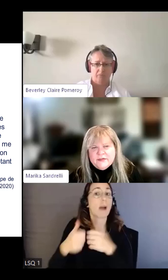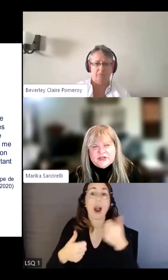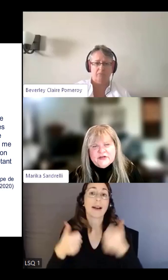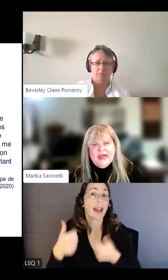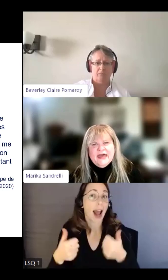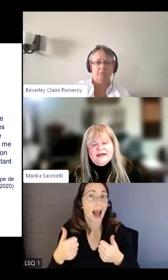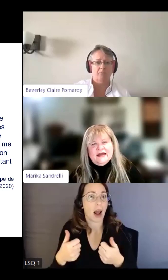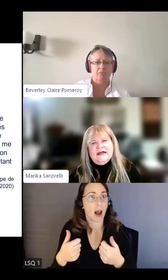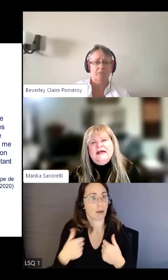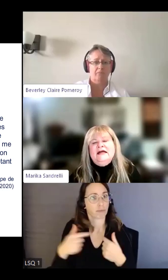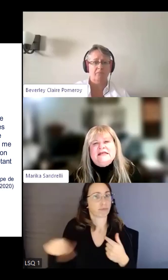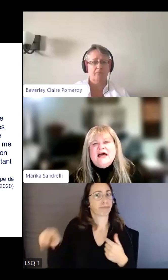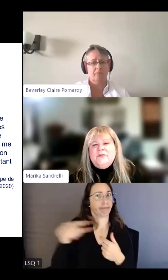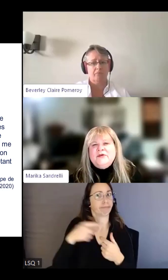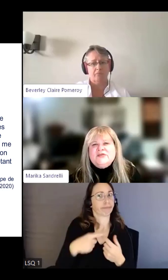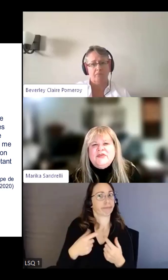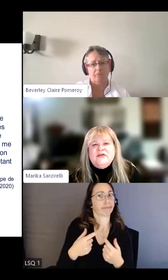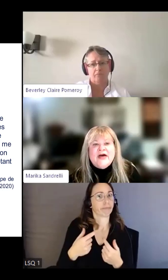établi